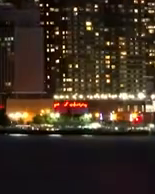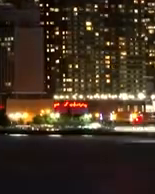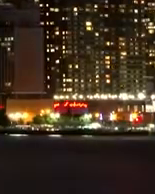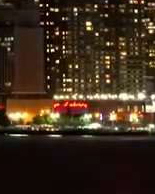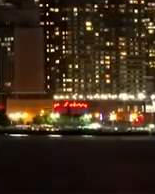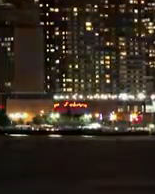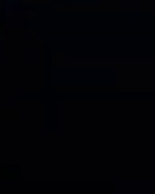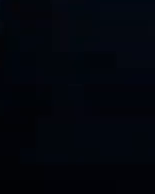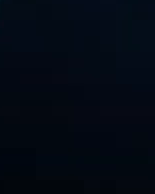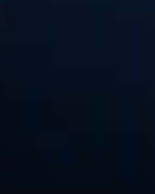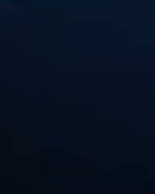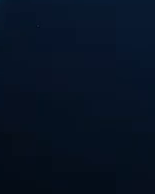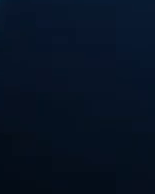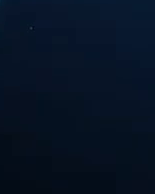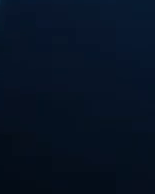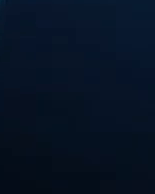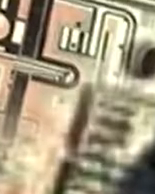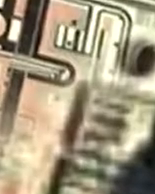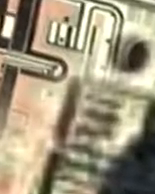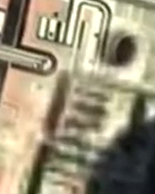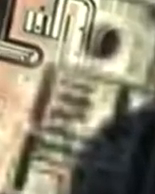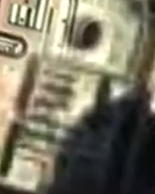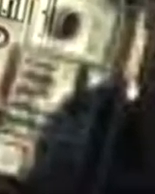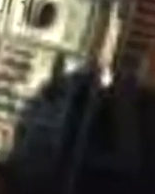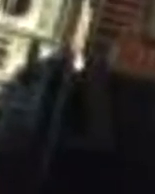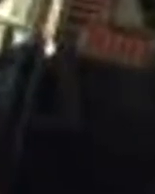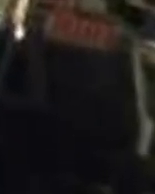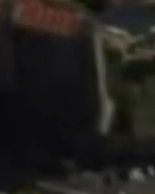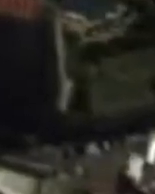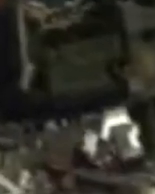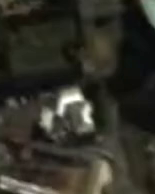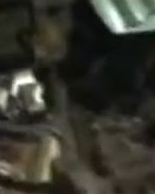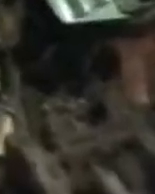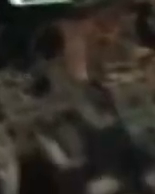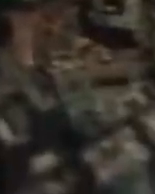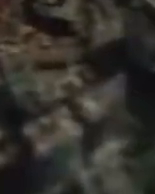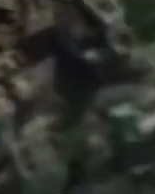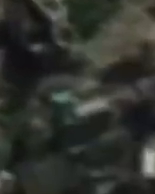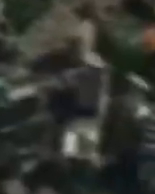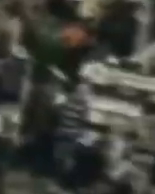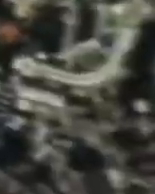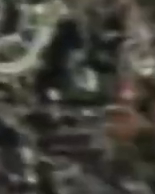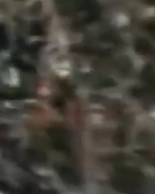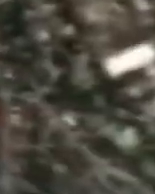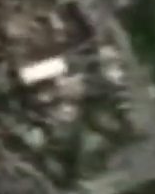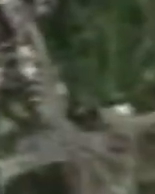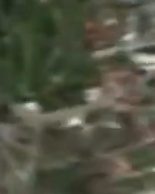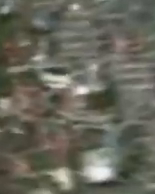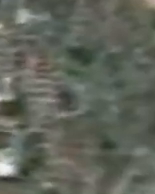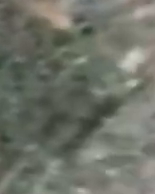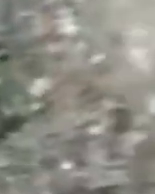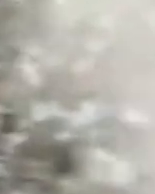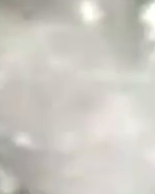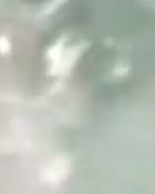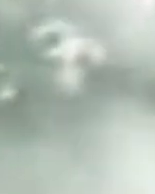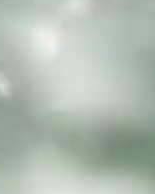ke seluruh pelosok dunia, termasuklah ke negara kita Malaysia yang tercinta ini.